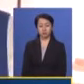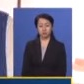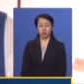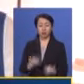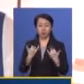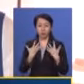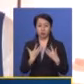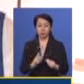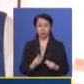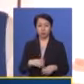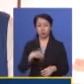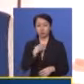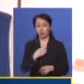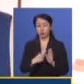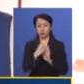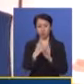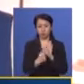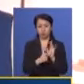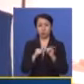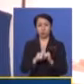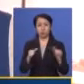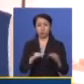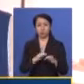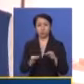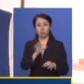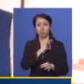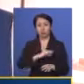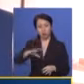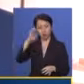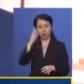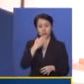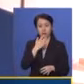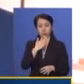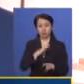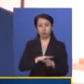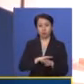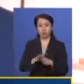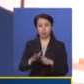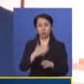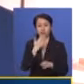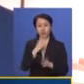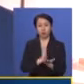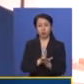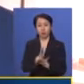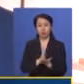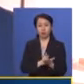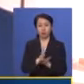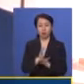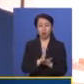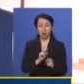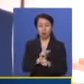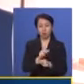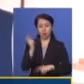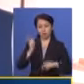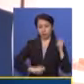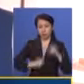На сегодняшний день актуальным вопросом является расширение сферы применения государственного языка и совершенствование языковой политики и методологии обучения. На